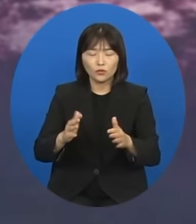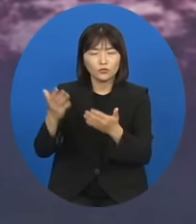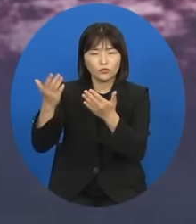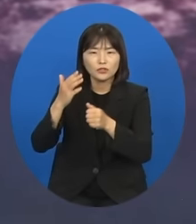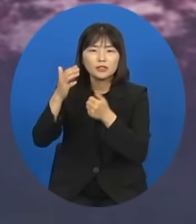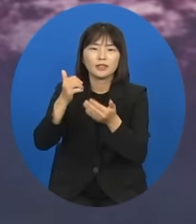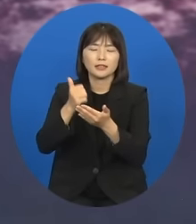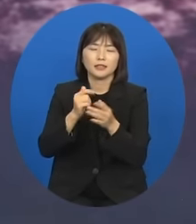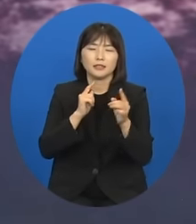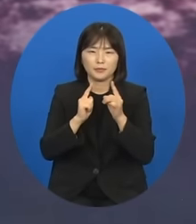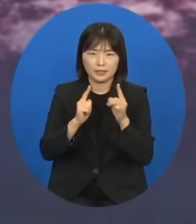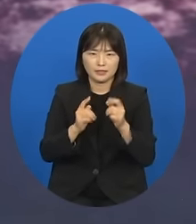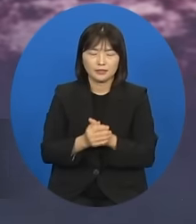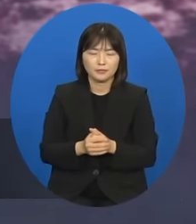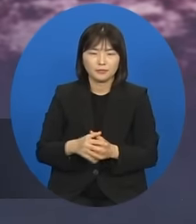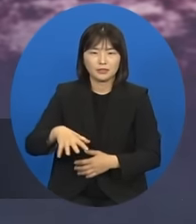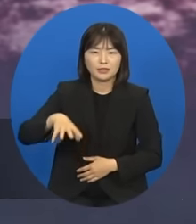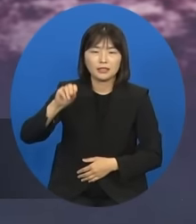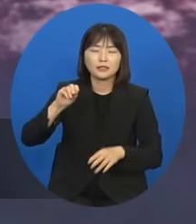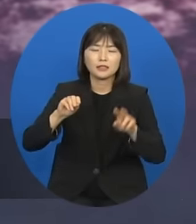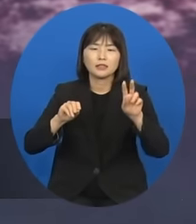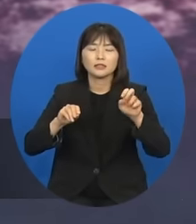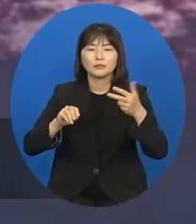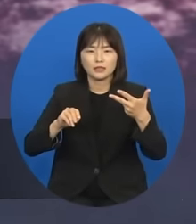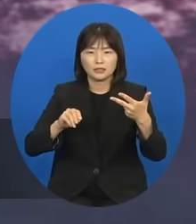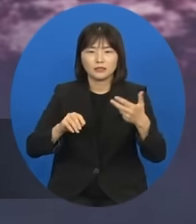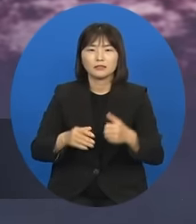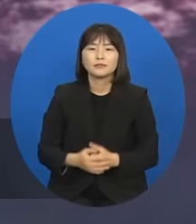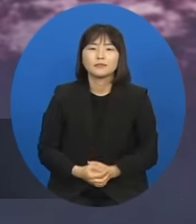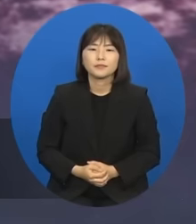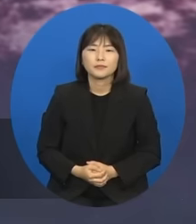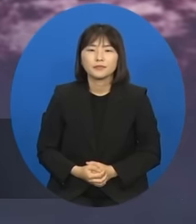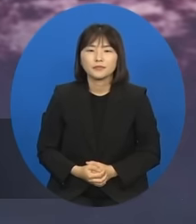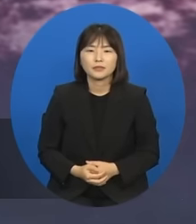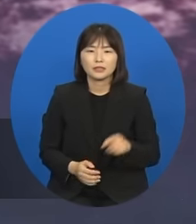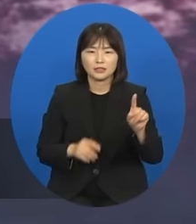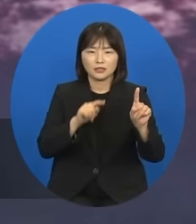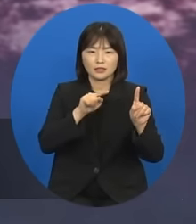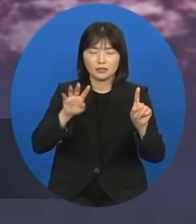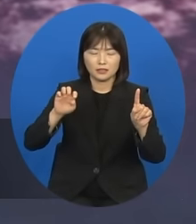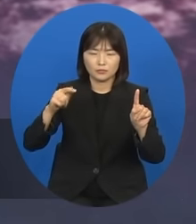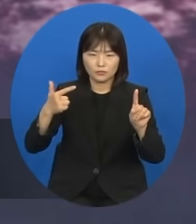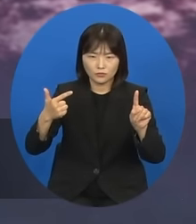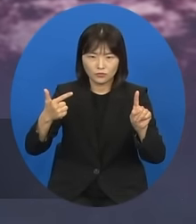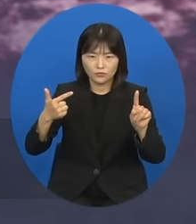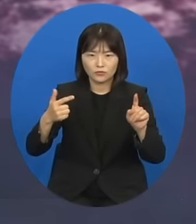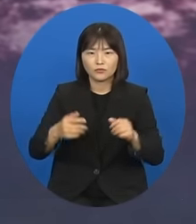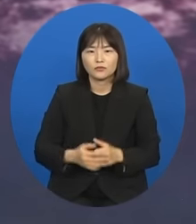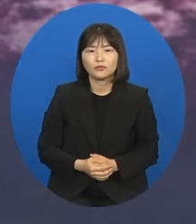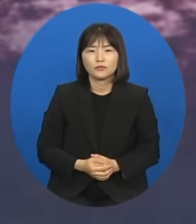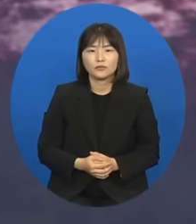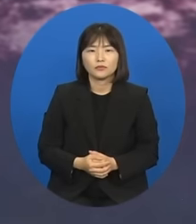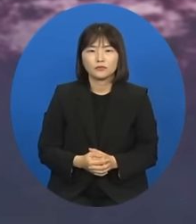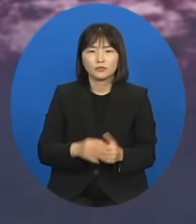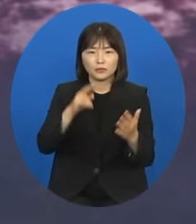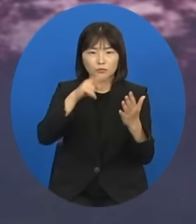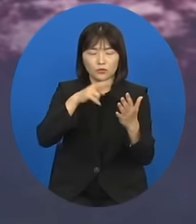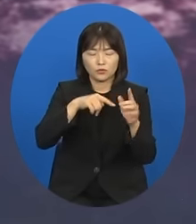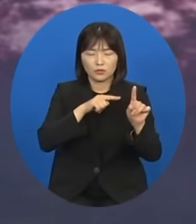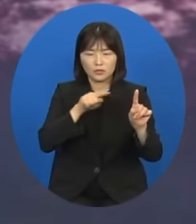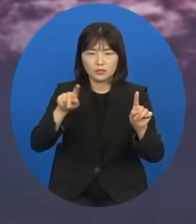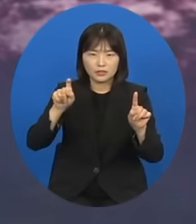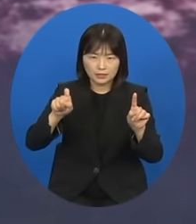말씀 보겠습니다 창세기 27장 1절에서 46절 말씀인데요 1절에서 10절까지